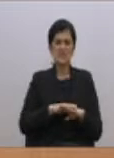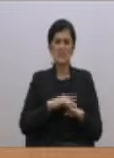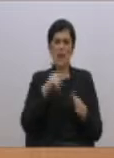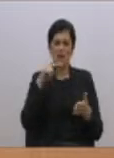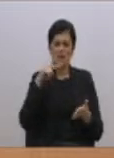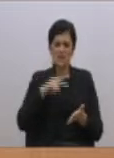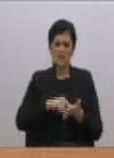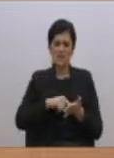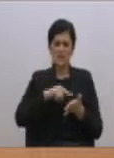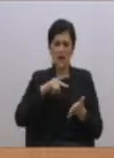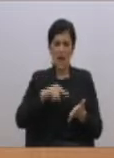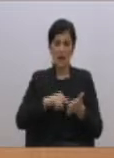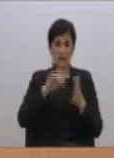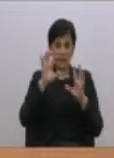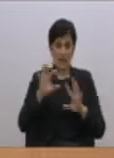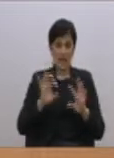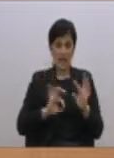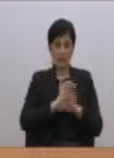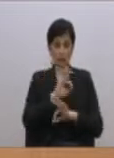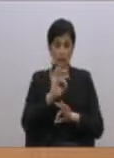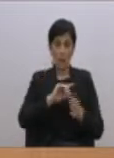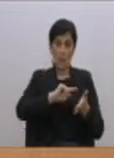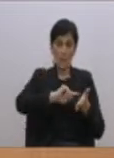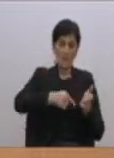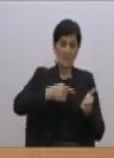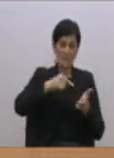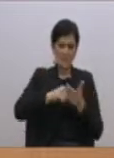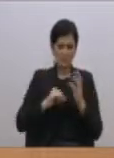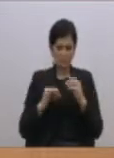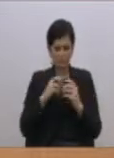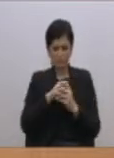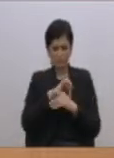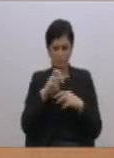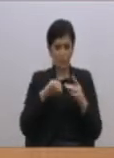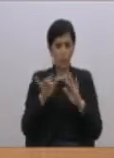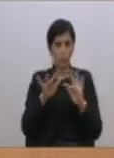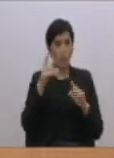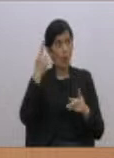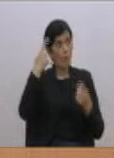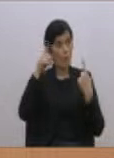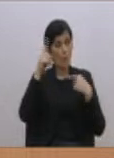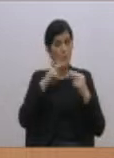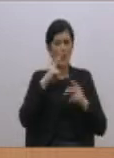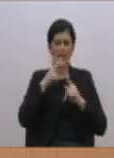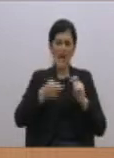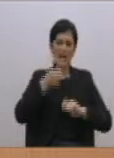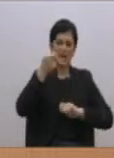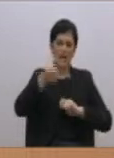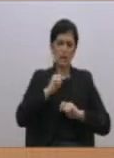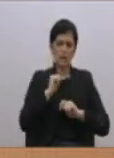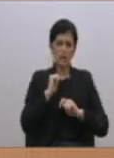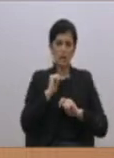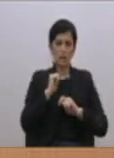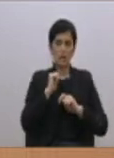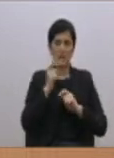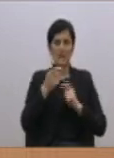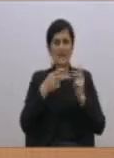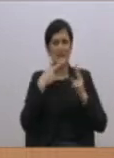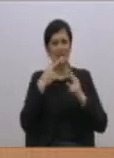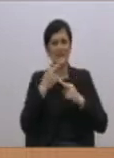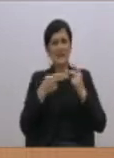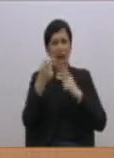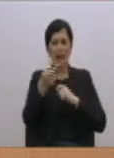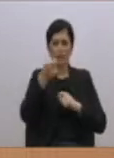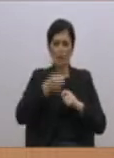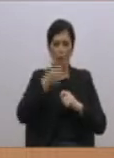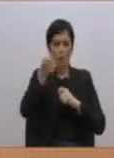უნდა დასვათ ამ კანონპროექტში და რამდენი ჩახლართული პროცედურაც არ უნდა მოიგონოთ გასაჩივრების გადმოსაჩივრების და ასე